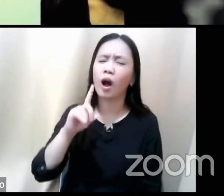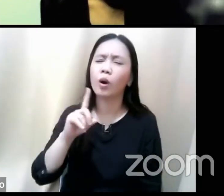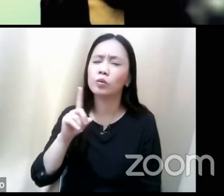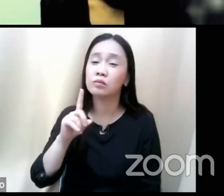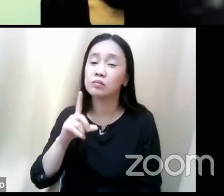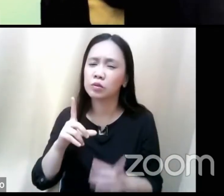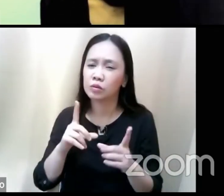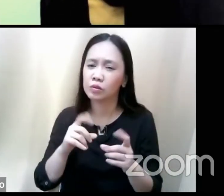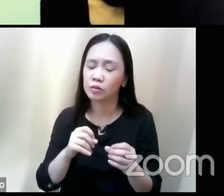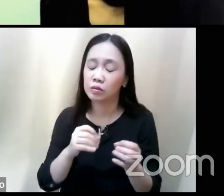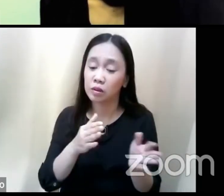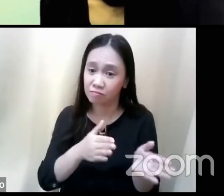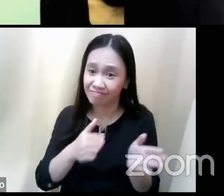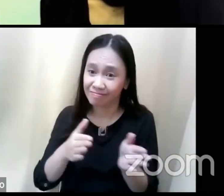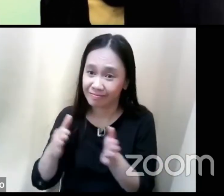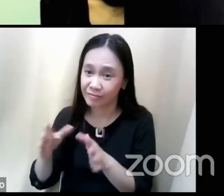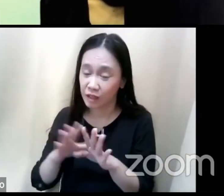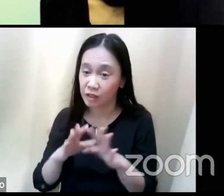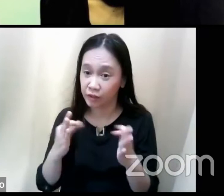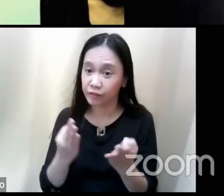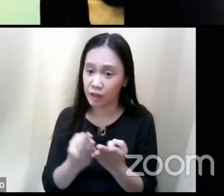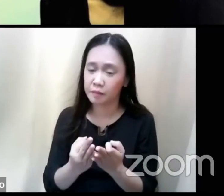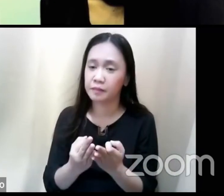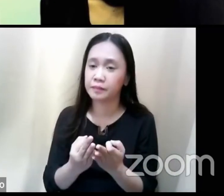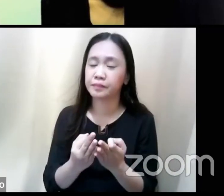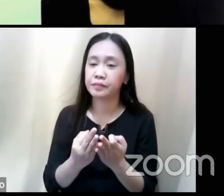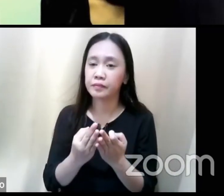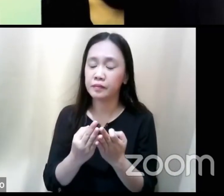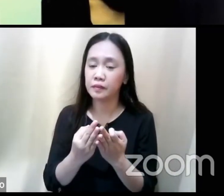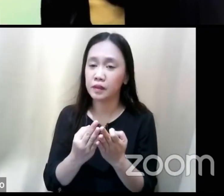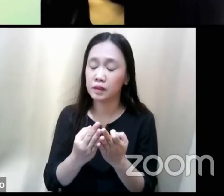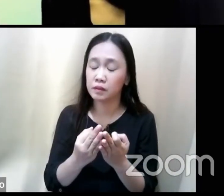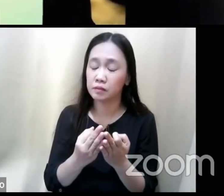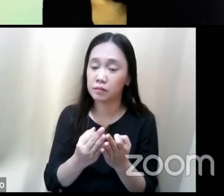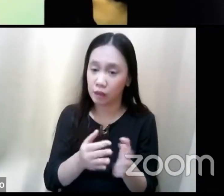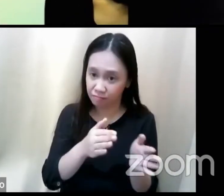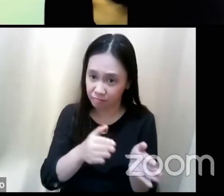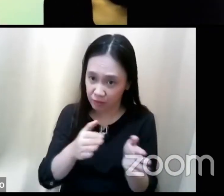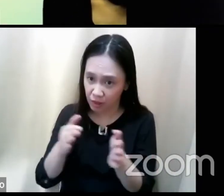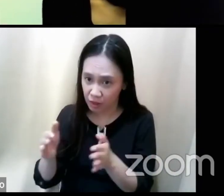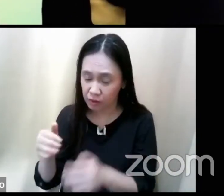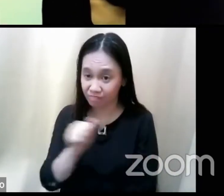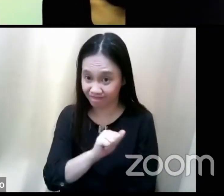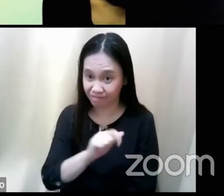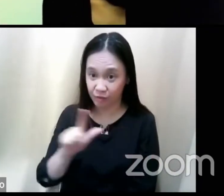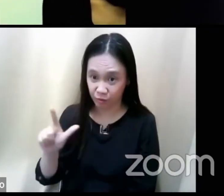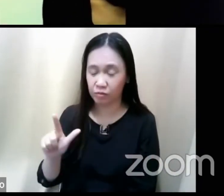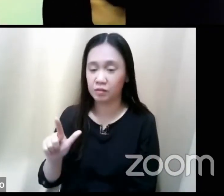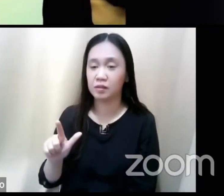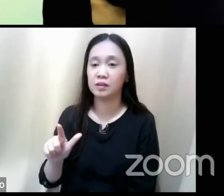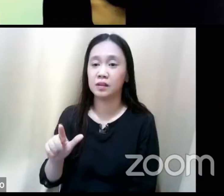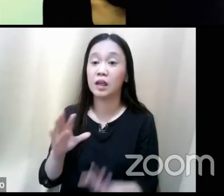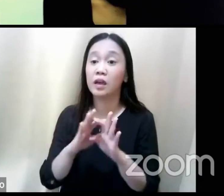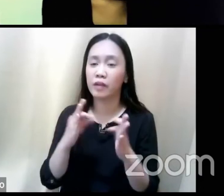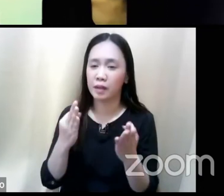para mas maihanda ng pamilya na ihanda niya rin, no, ang buong pamilya at ang